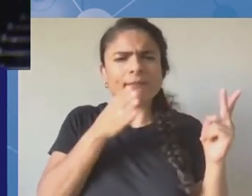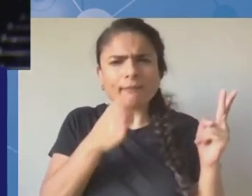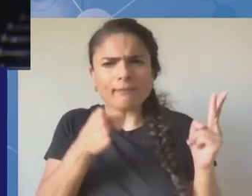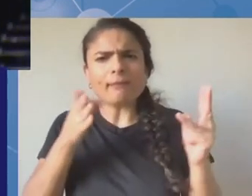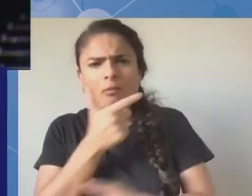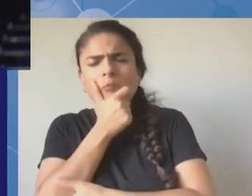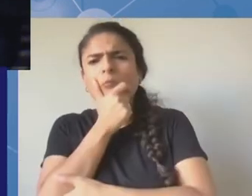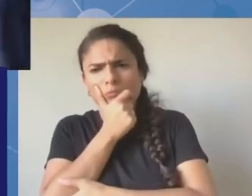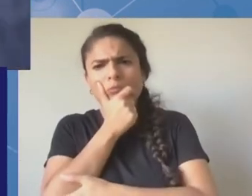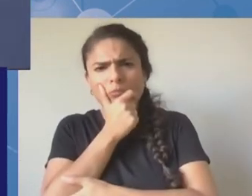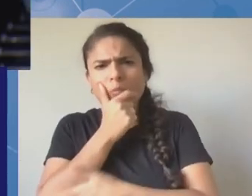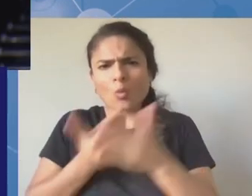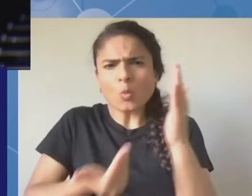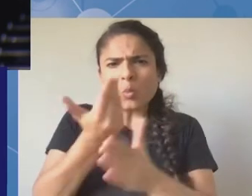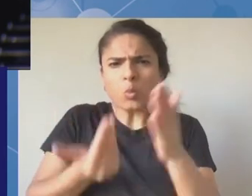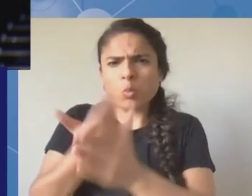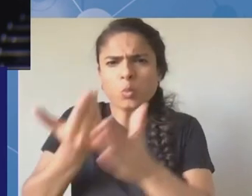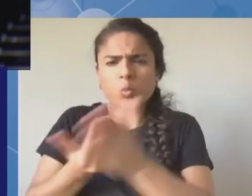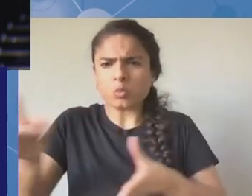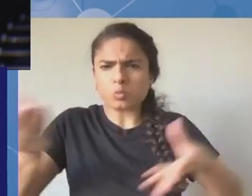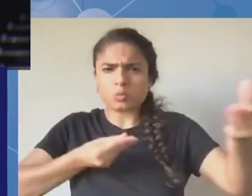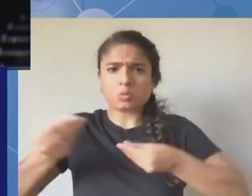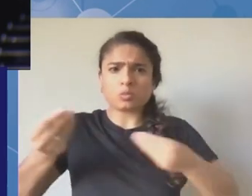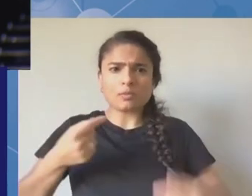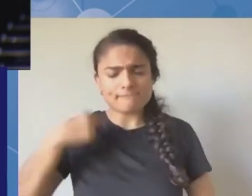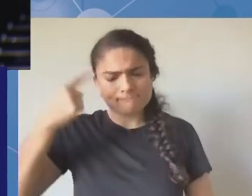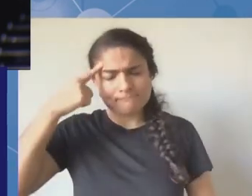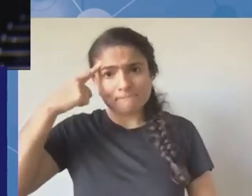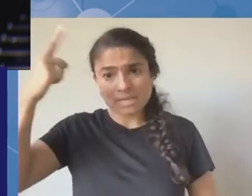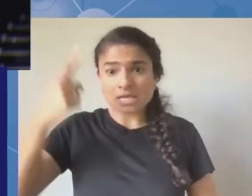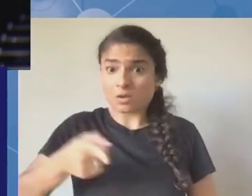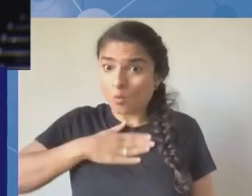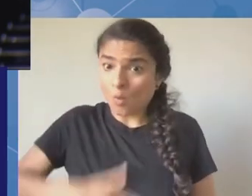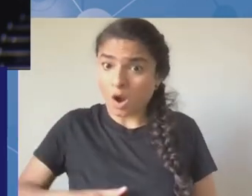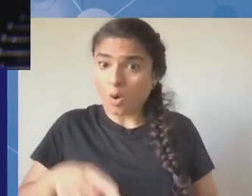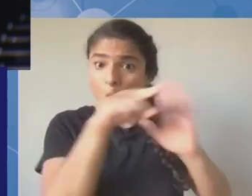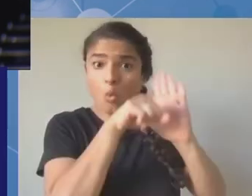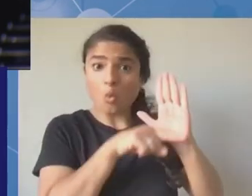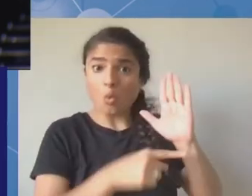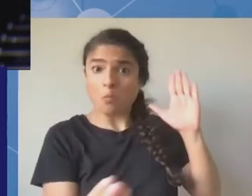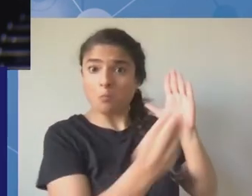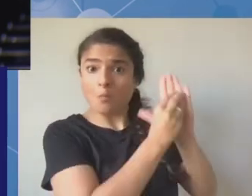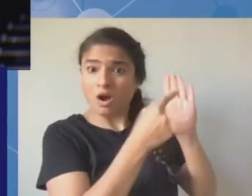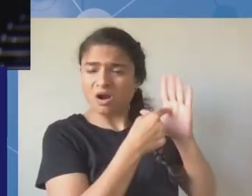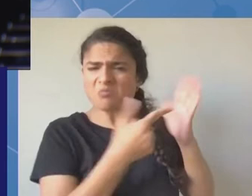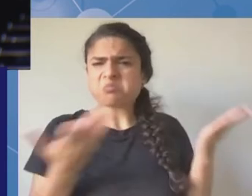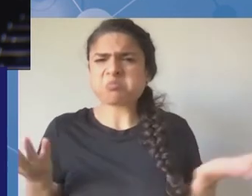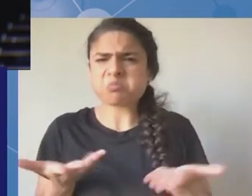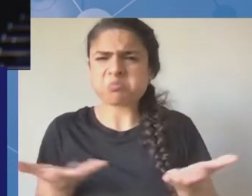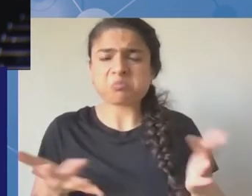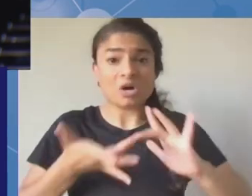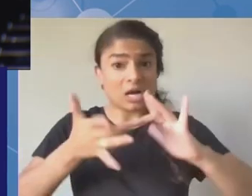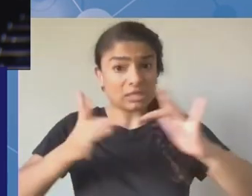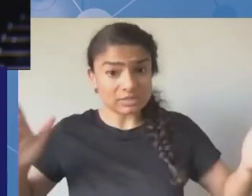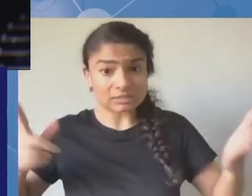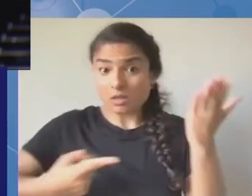إذا أردنا أن نقوم بضبط ما يحصل في الإنترنت فمن